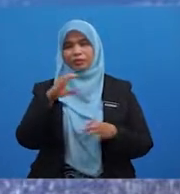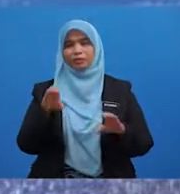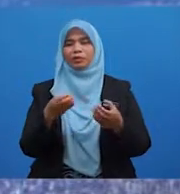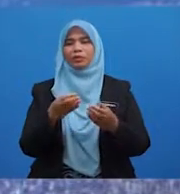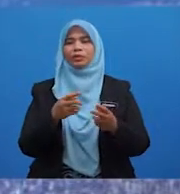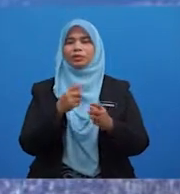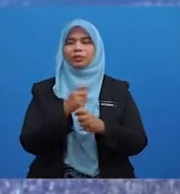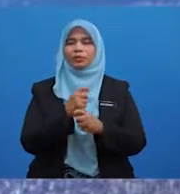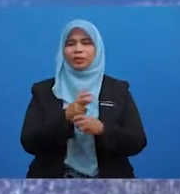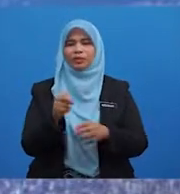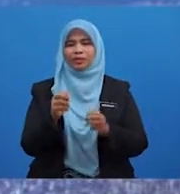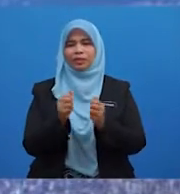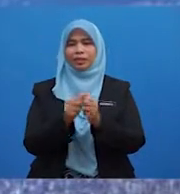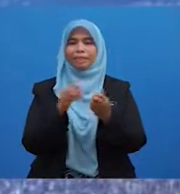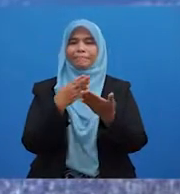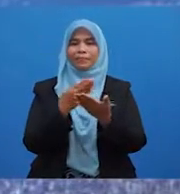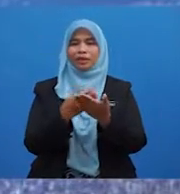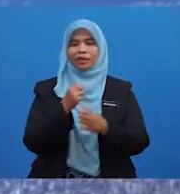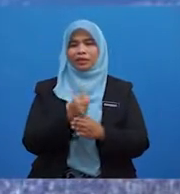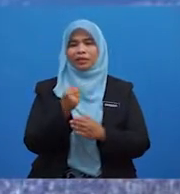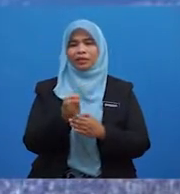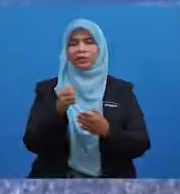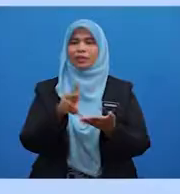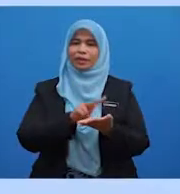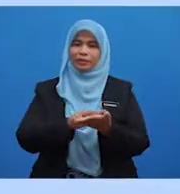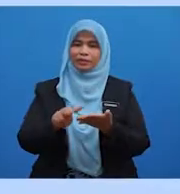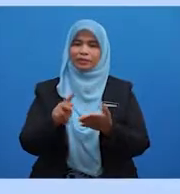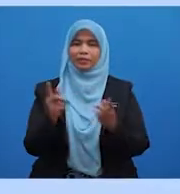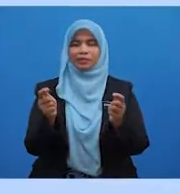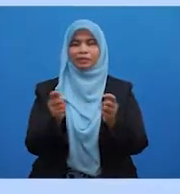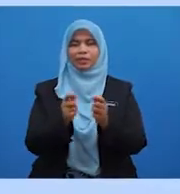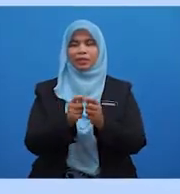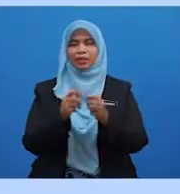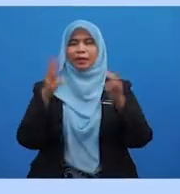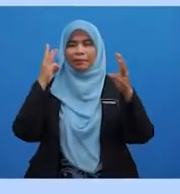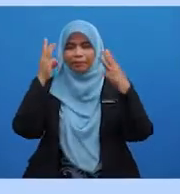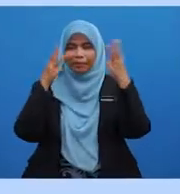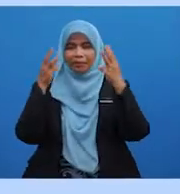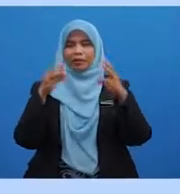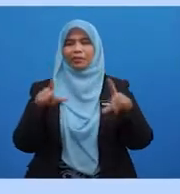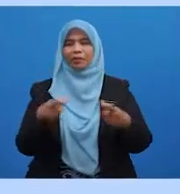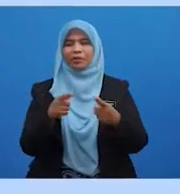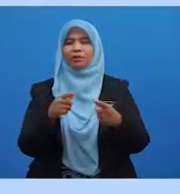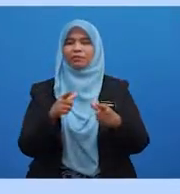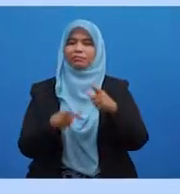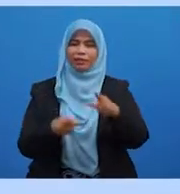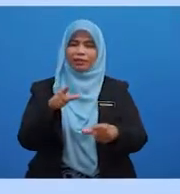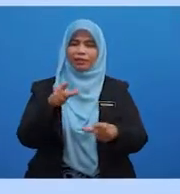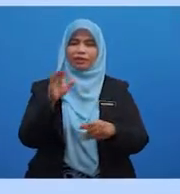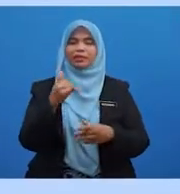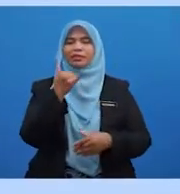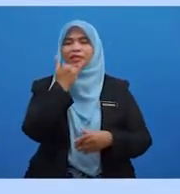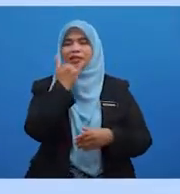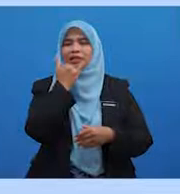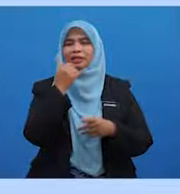tugasan dengan baik dan kemas, seperti bimbang melakukan langkah yang salah semasa